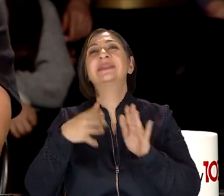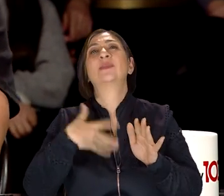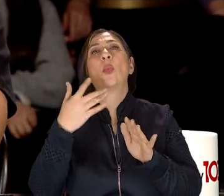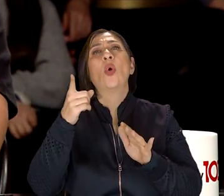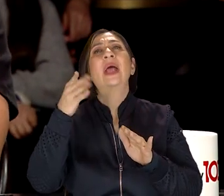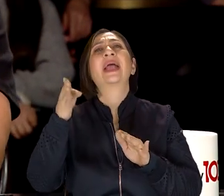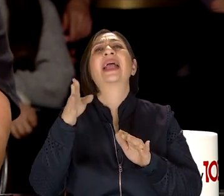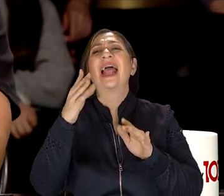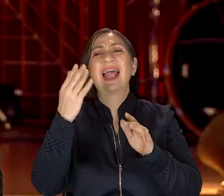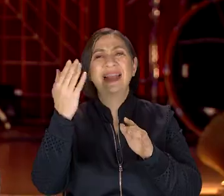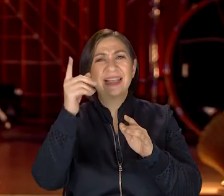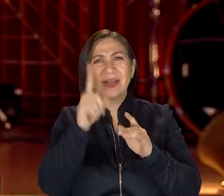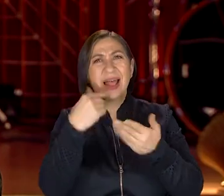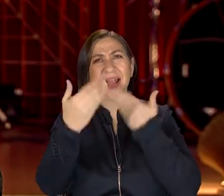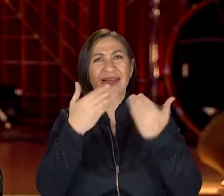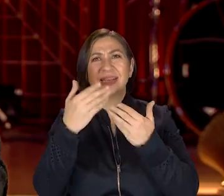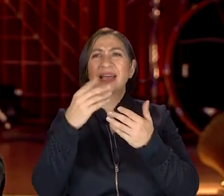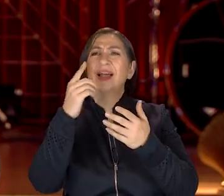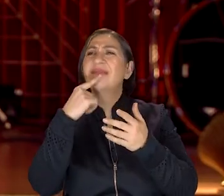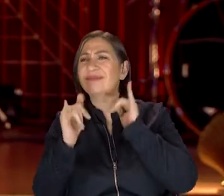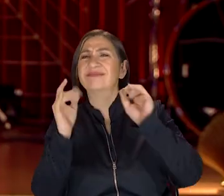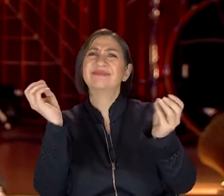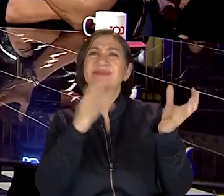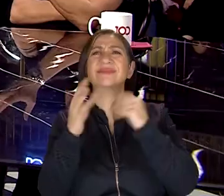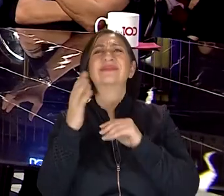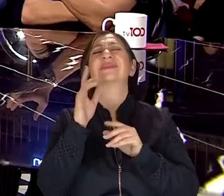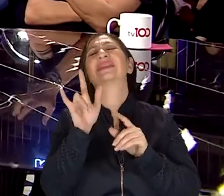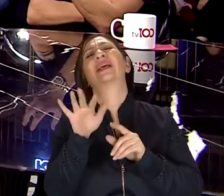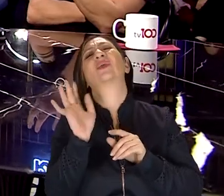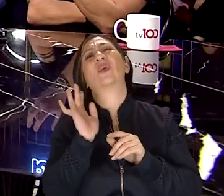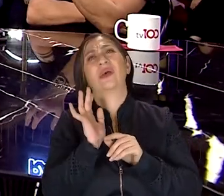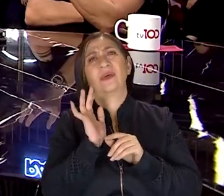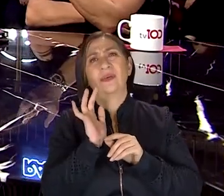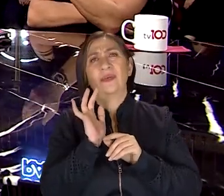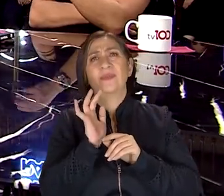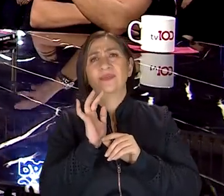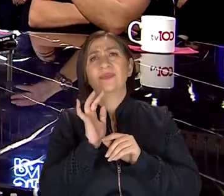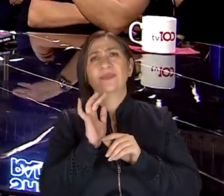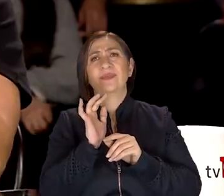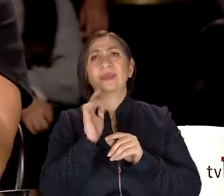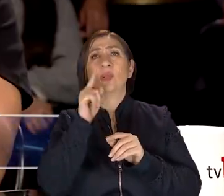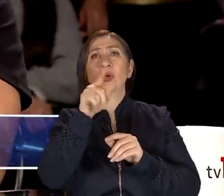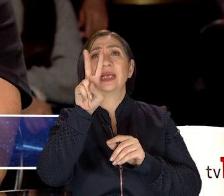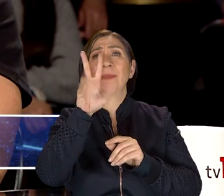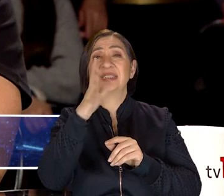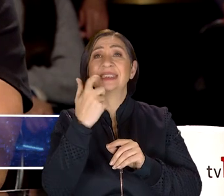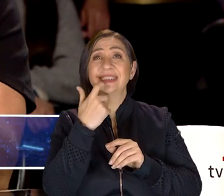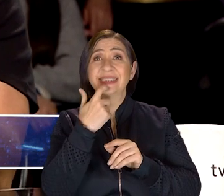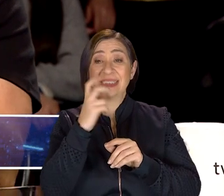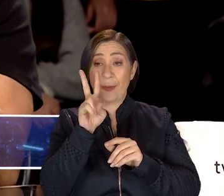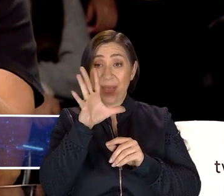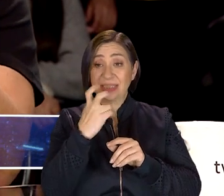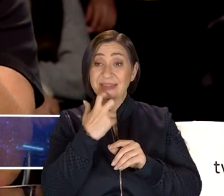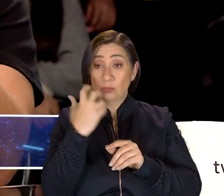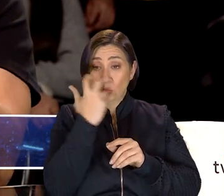Oralara da girmeye gerek yok. Günün sonunda hani bir 3 satırdan yola çıkarak bu kitabı değerlendirmek de çok anlamsız. Bu